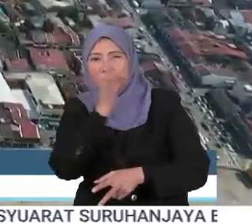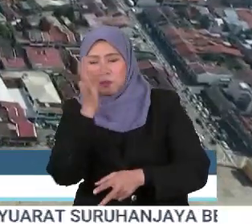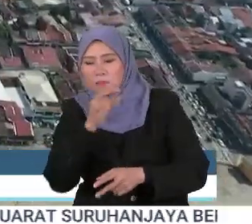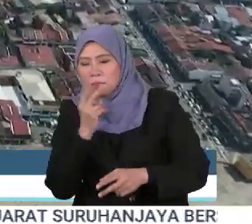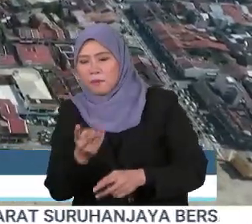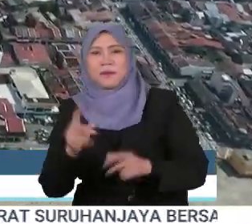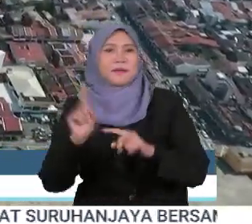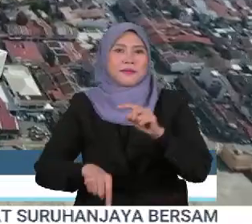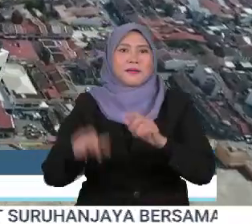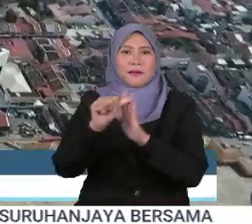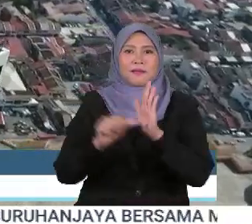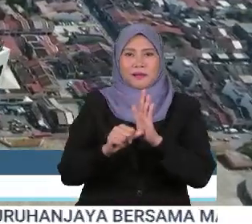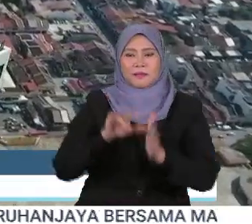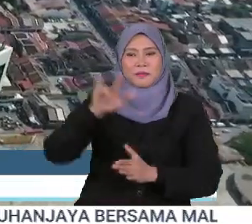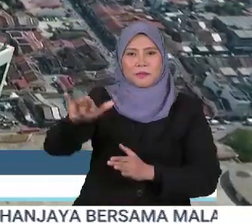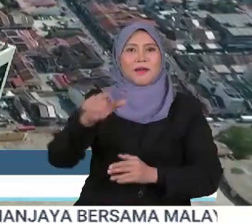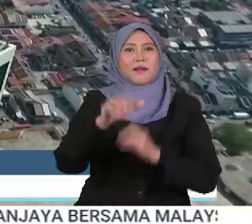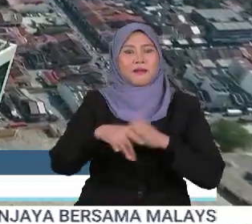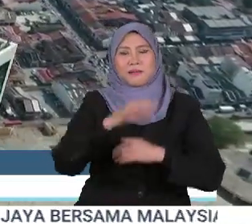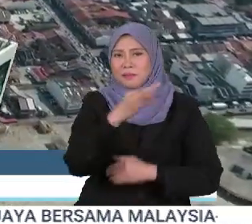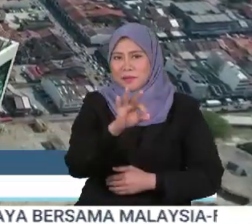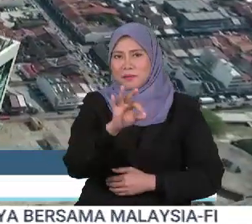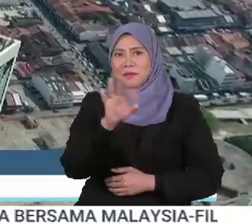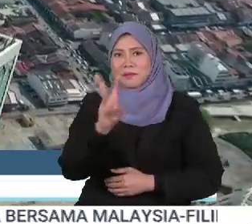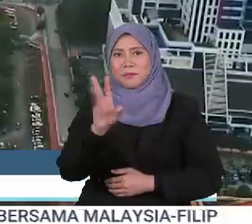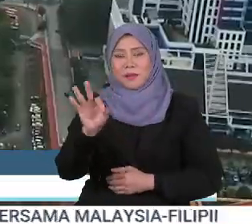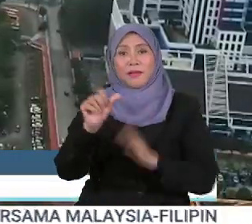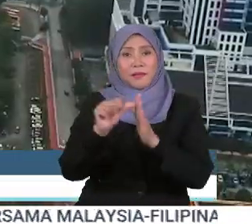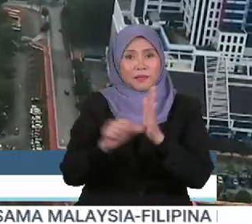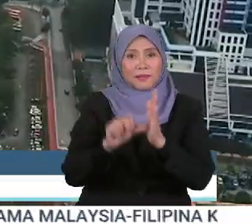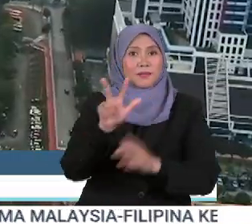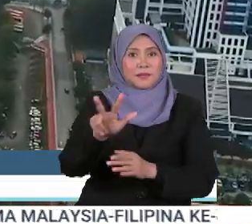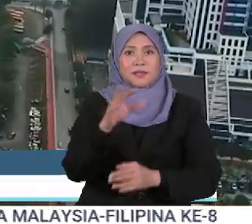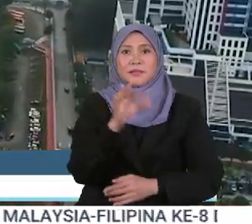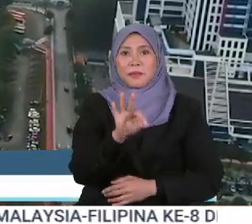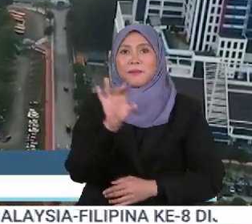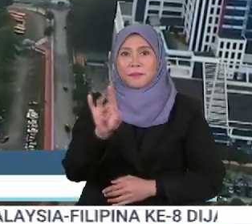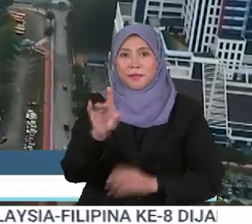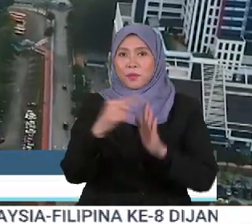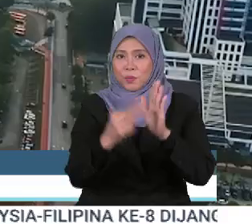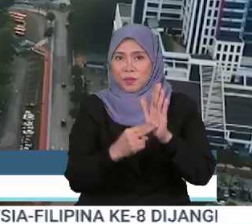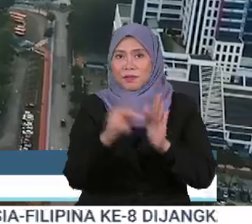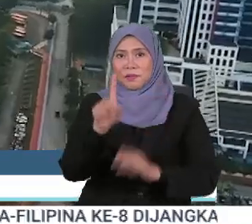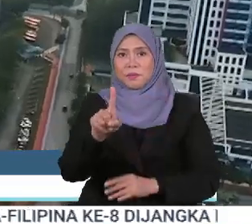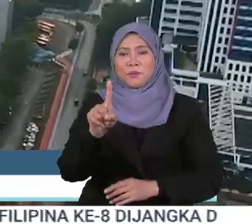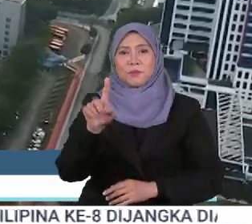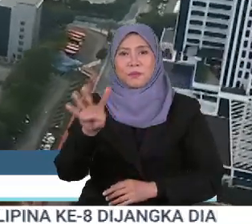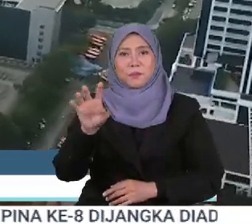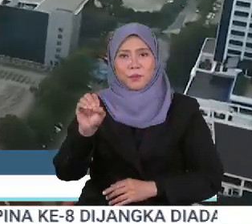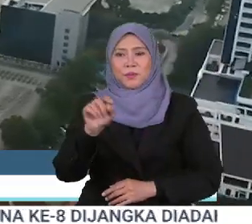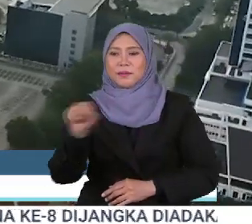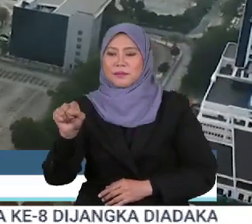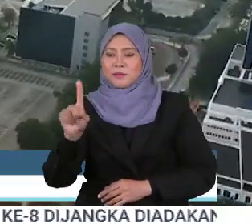atau penerbangan awam 1969 atau 3 peraturan 98 peraturan 140